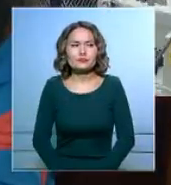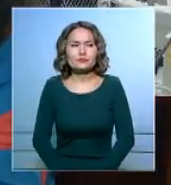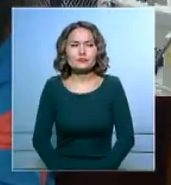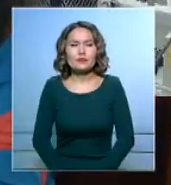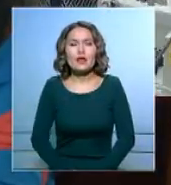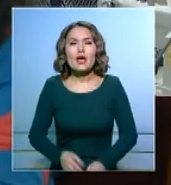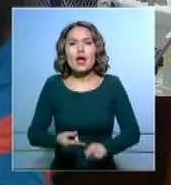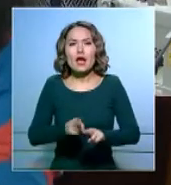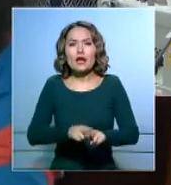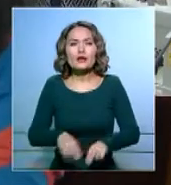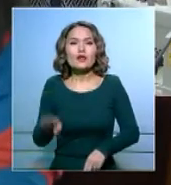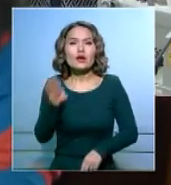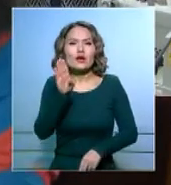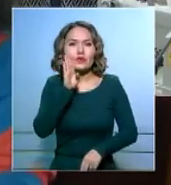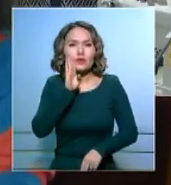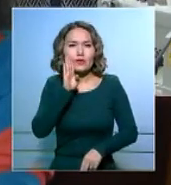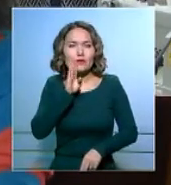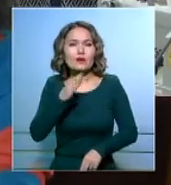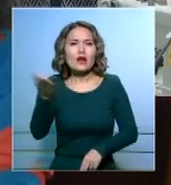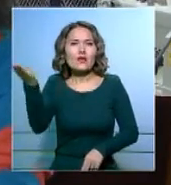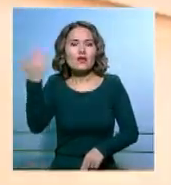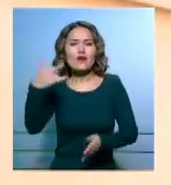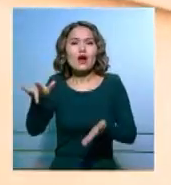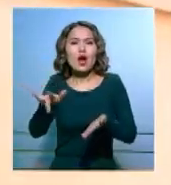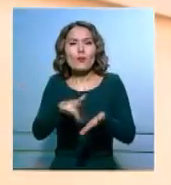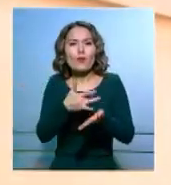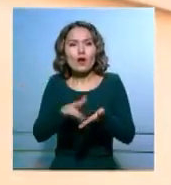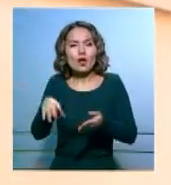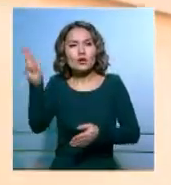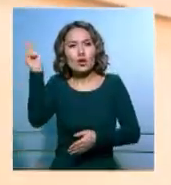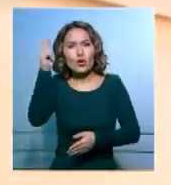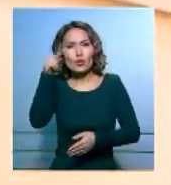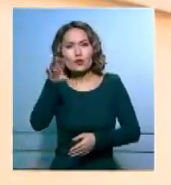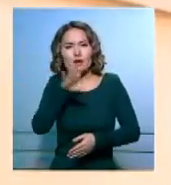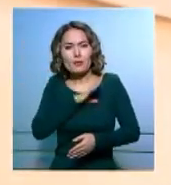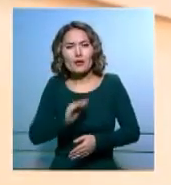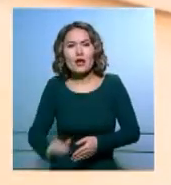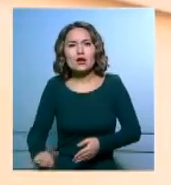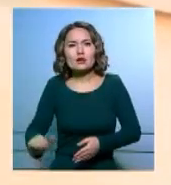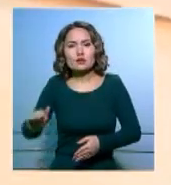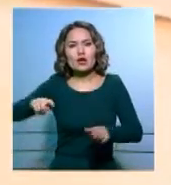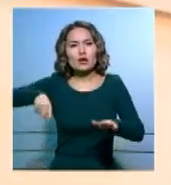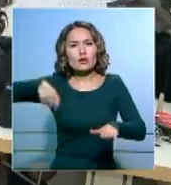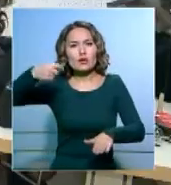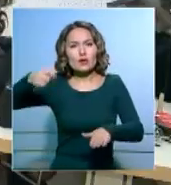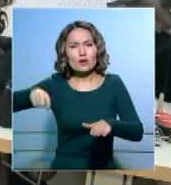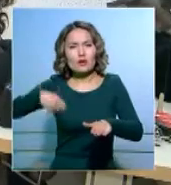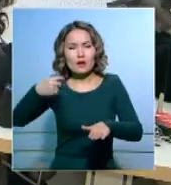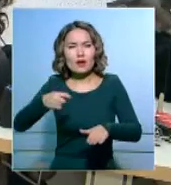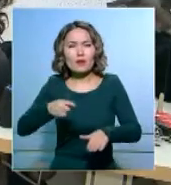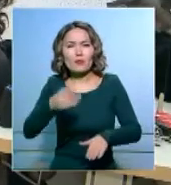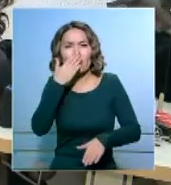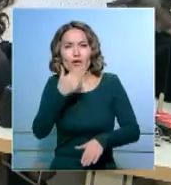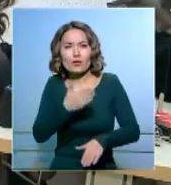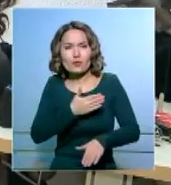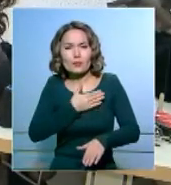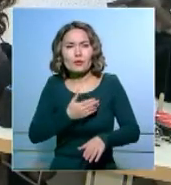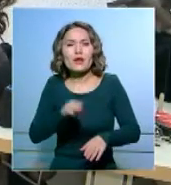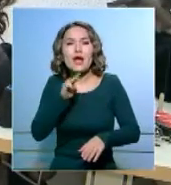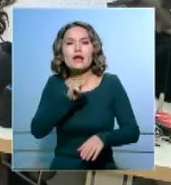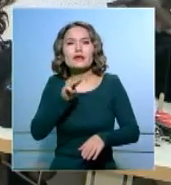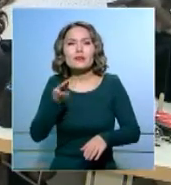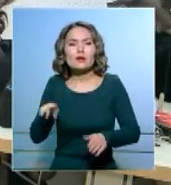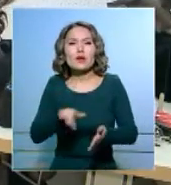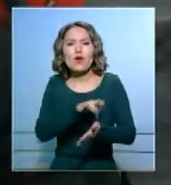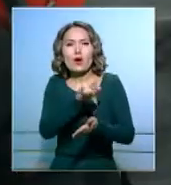Баян Ақпаеваның мамандығы бухгалтер экономист. Тігінге бала күннен әуес. Дегенмен ермегін табыс көзіне айналдырып отыр. Бүгінде Теміртау қаласында